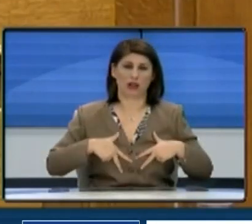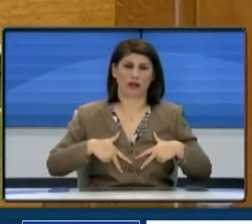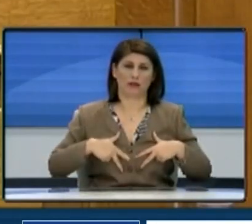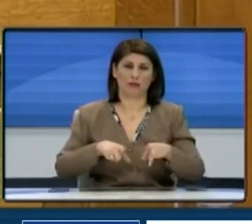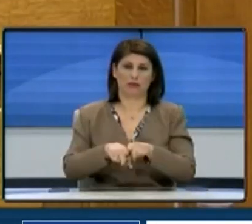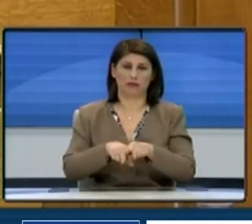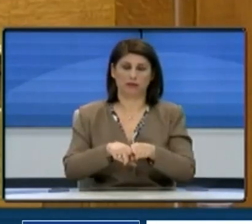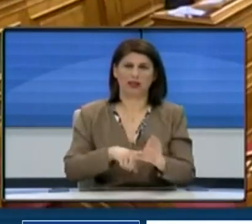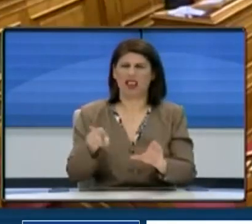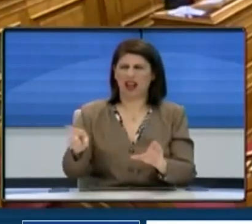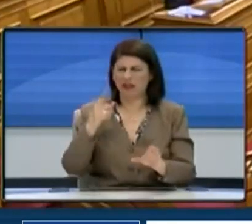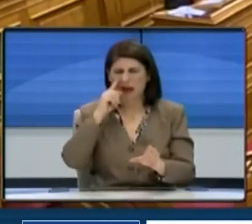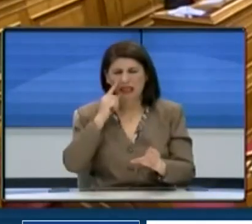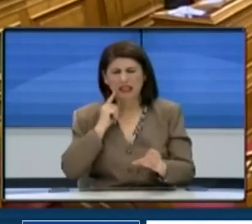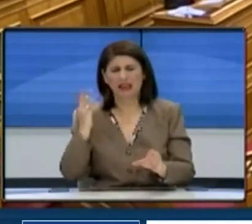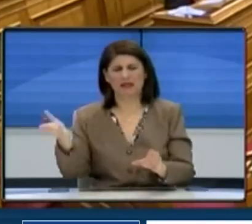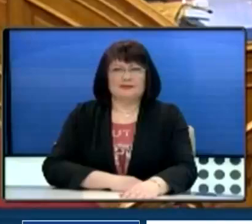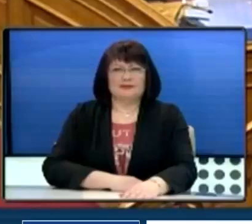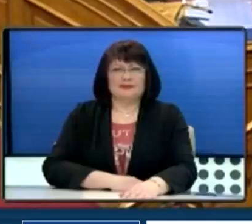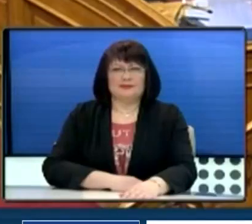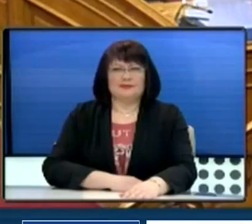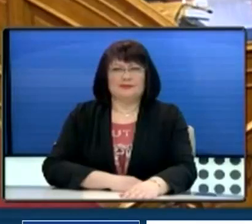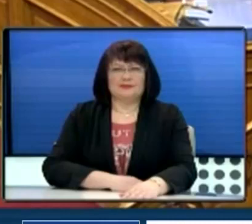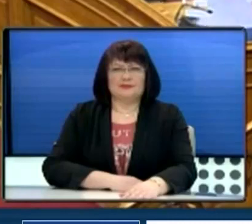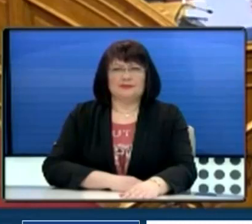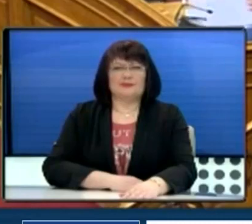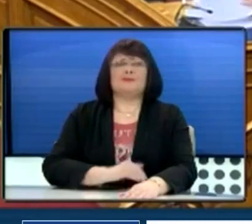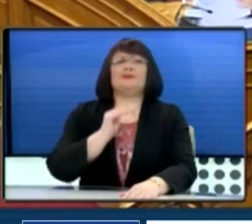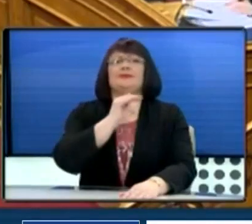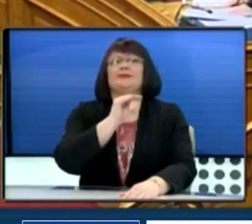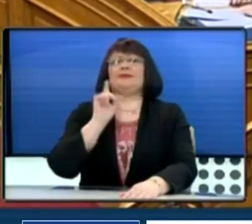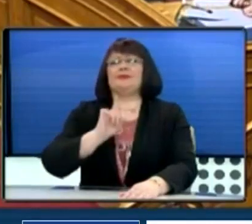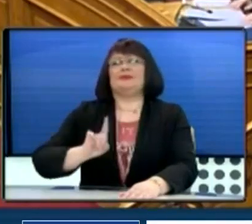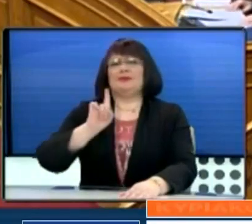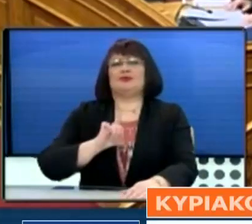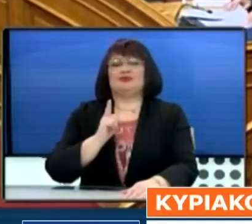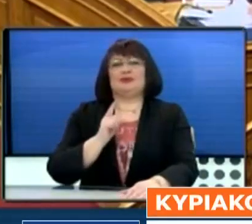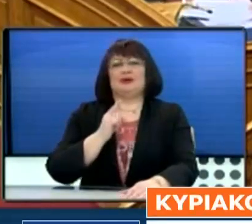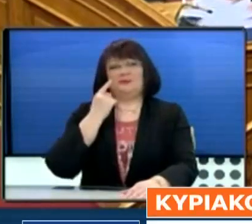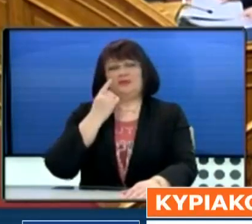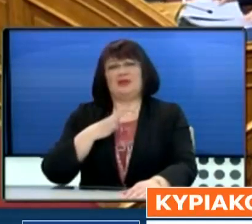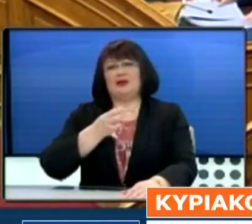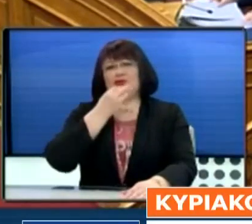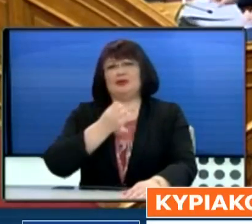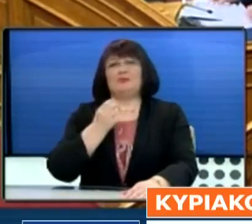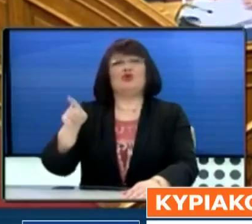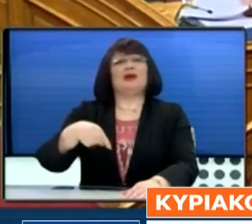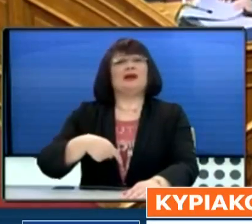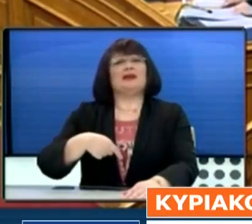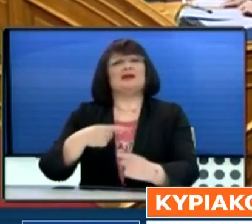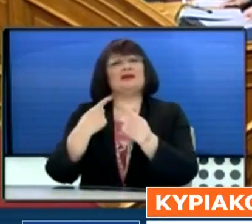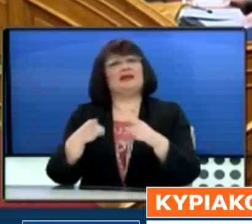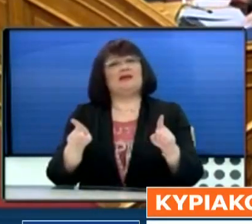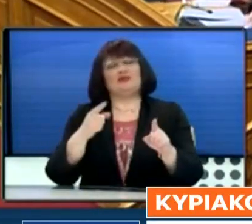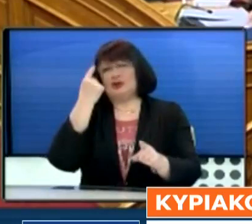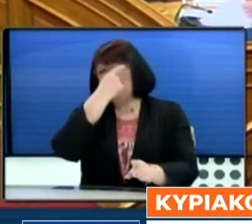προνομιακές σχέσεις με μια συγκεκριμένη εταιρεία. Κύριε Μητσοτάκη, θέλω να παρατηρήσω ότι ήρθατε σήμερα με άλλο ύφος και